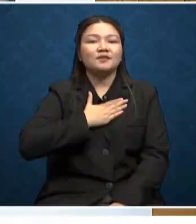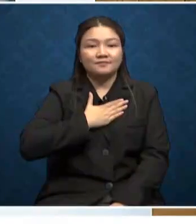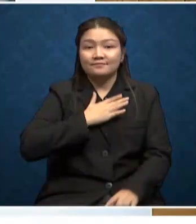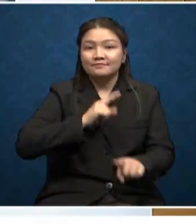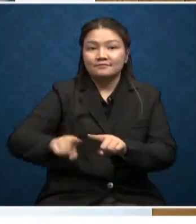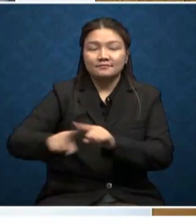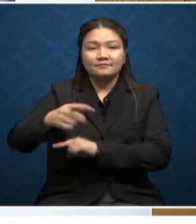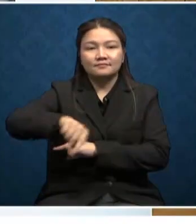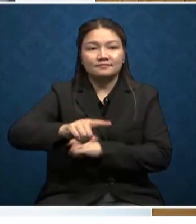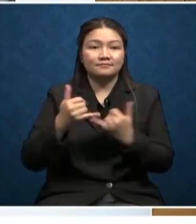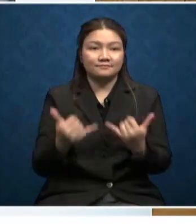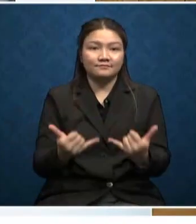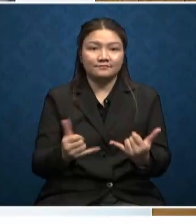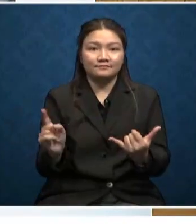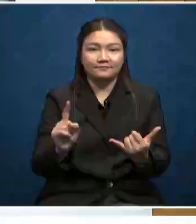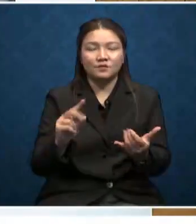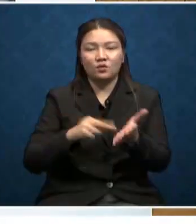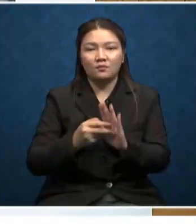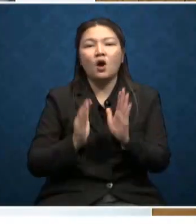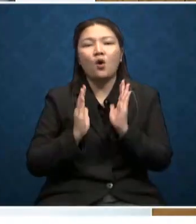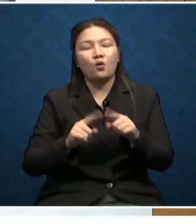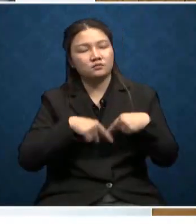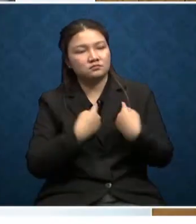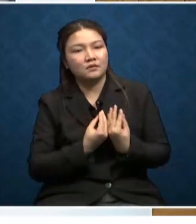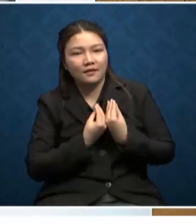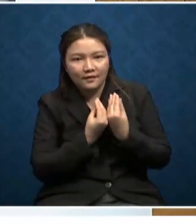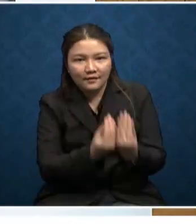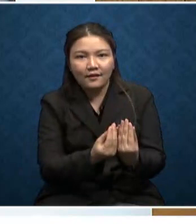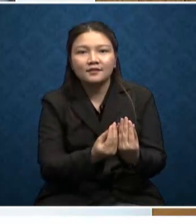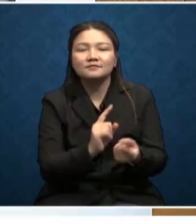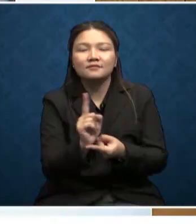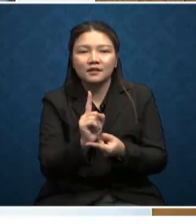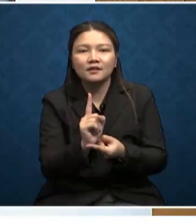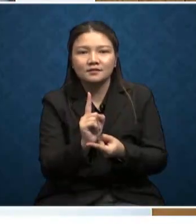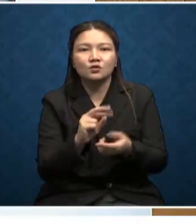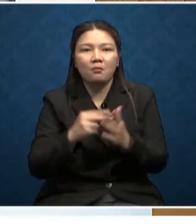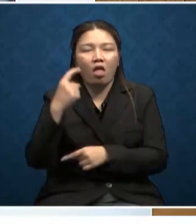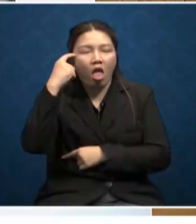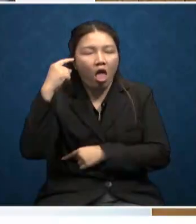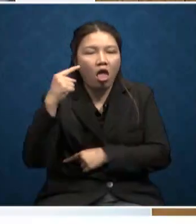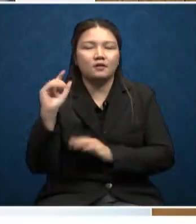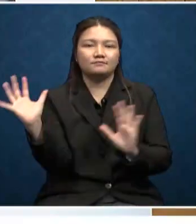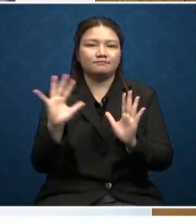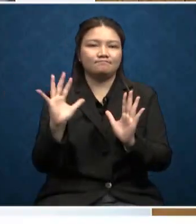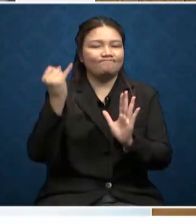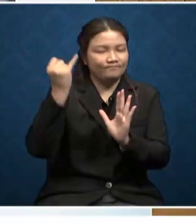ให้รู้ว่าวันนี้ความรักชนะเหนืออคติค่ะ